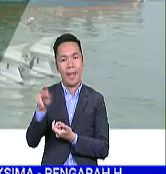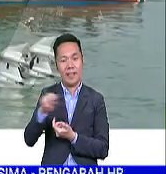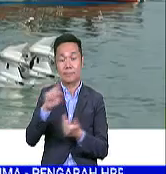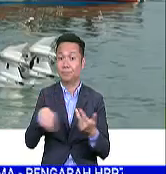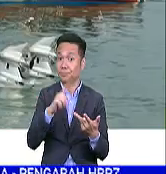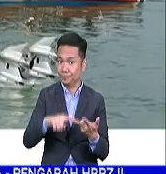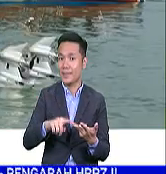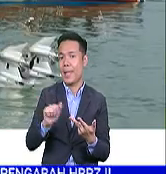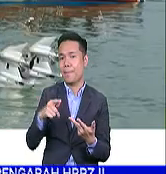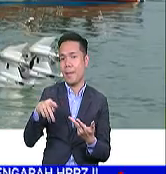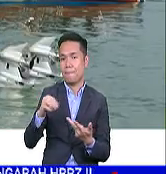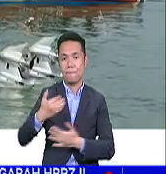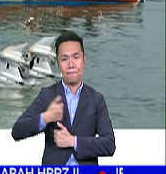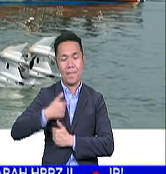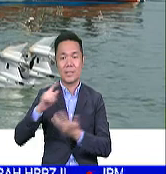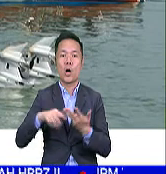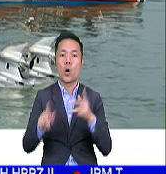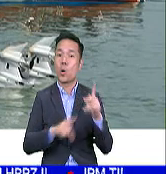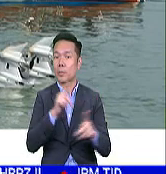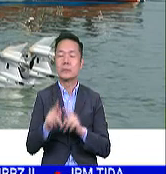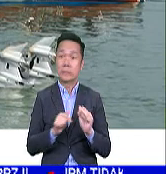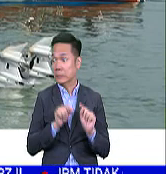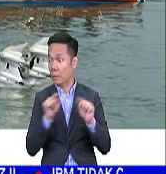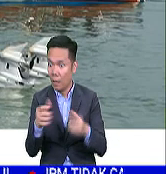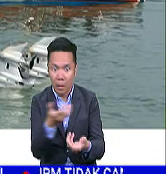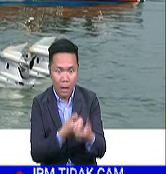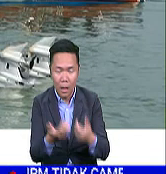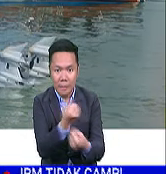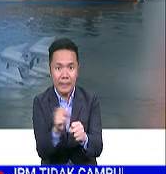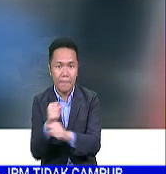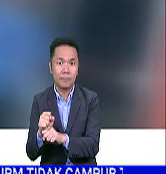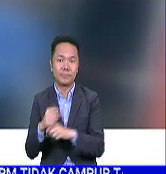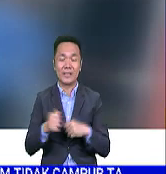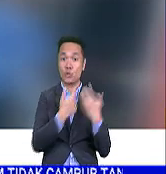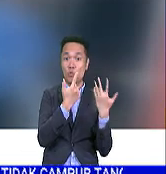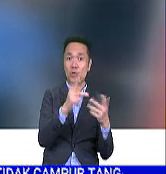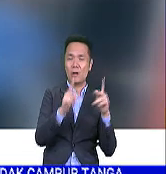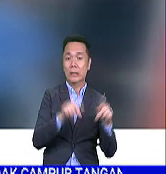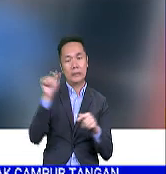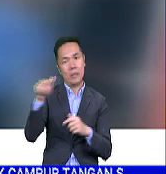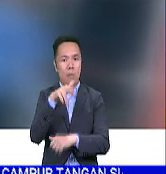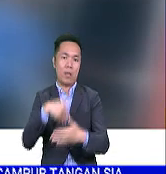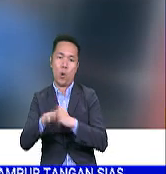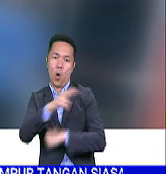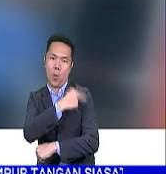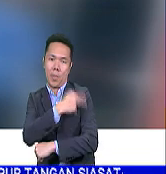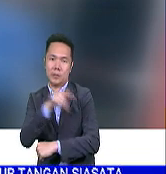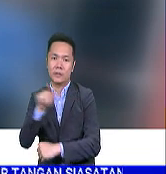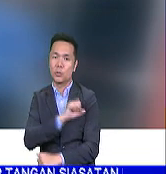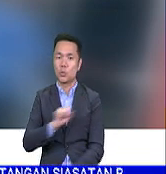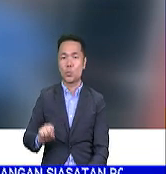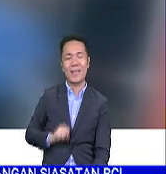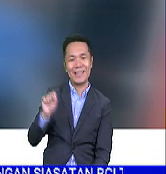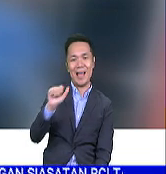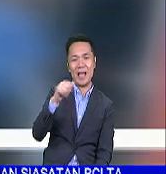Angkatan Pertahanan Awam Malaysia serta orang awam. Ketika ini, 7 penumpang bot pelancong masih dirawat di Hospital Sultanah Nur